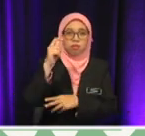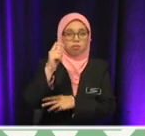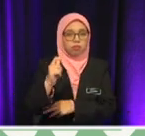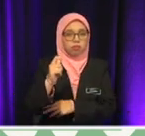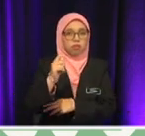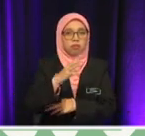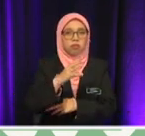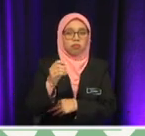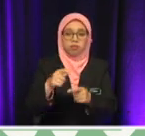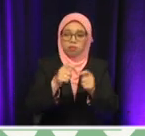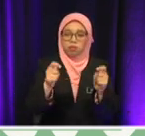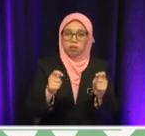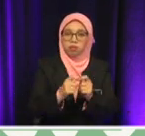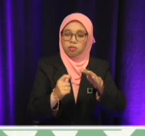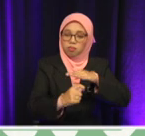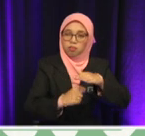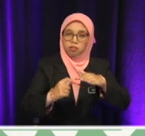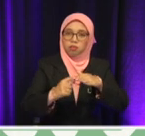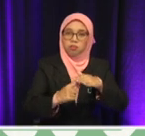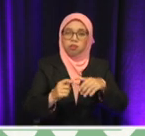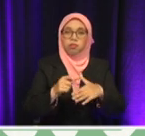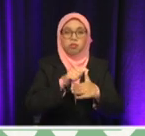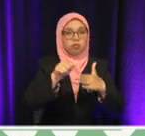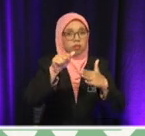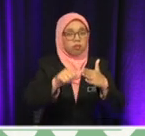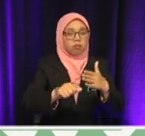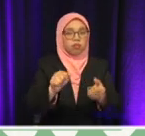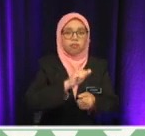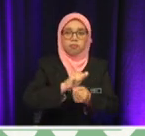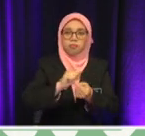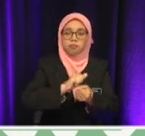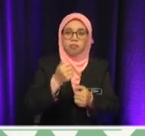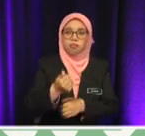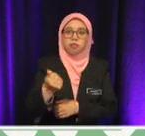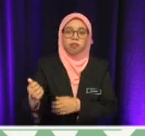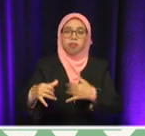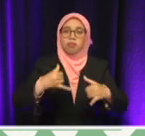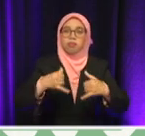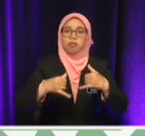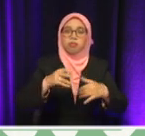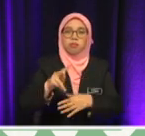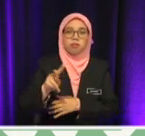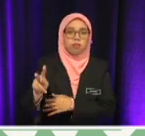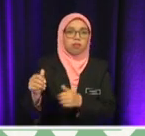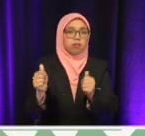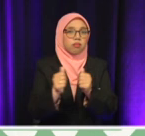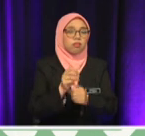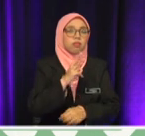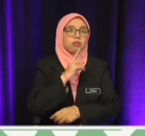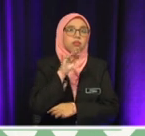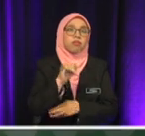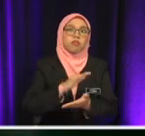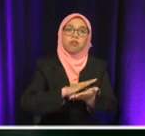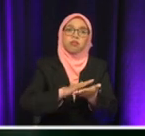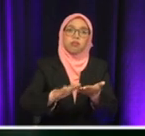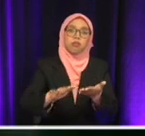dua kali sehari. Dan yang terakhir, mencuci alatan dan permainan kanak-kanak dengan sabun dan air yang bersih, cikgu. Okey,